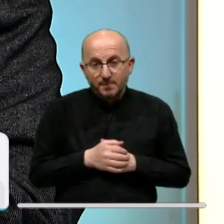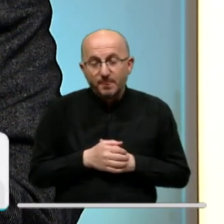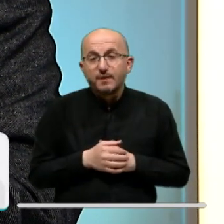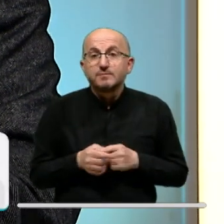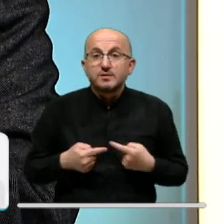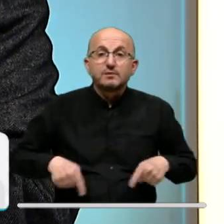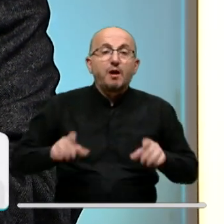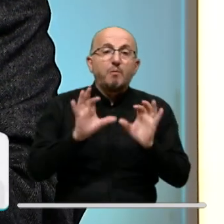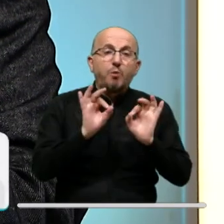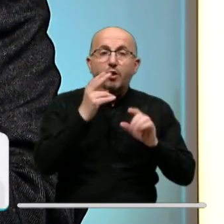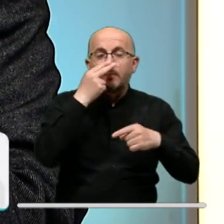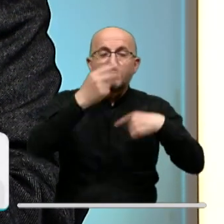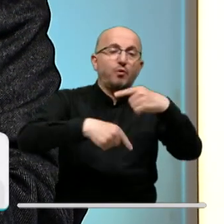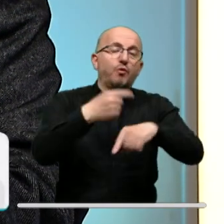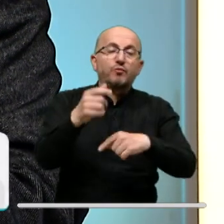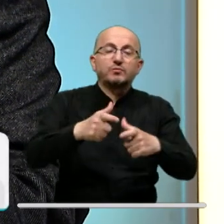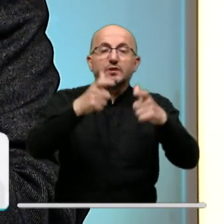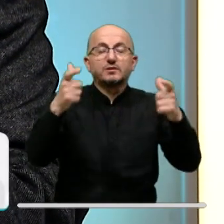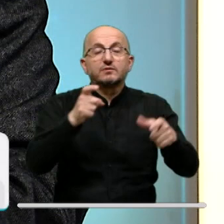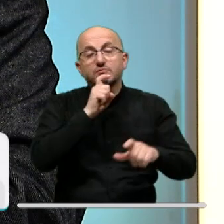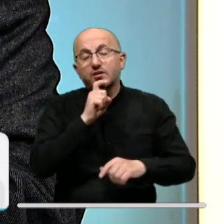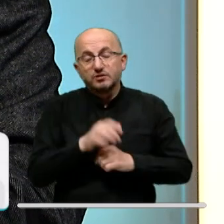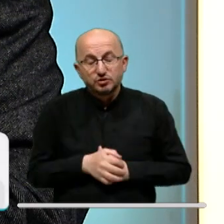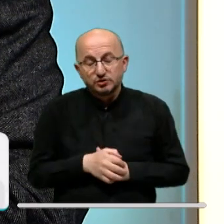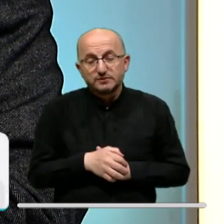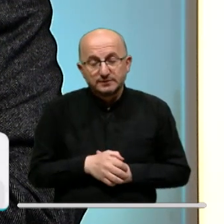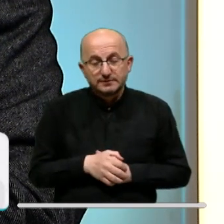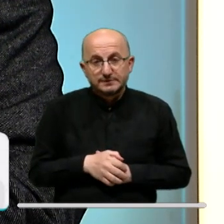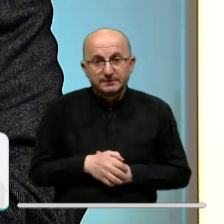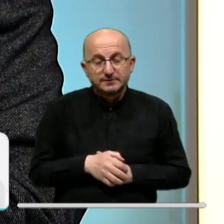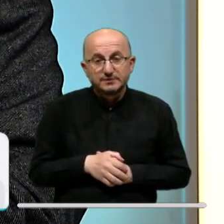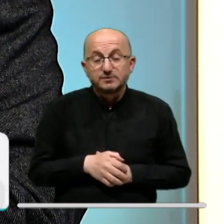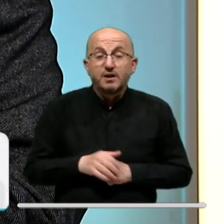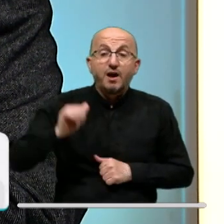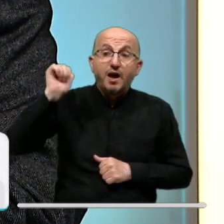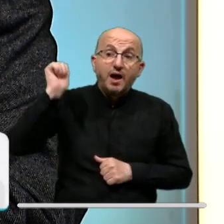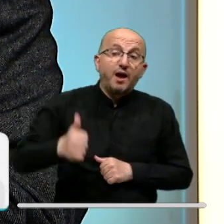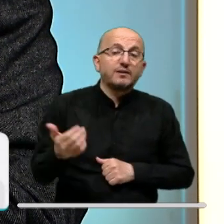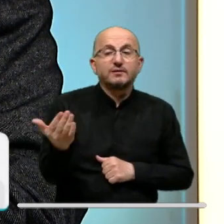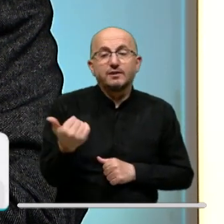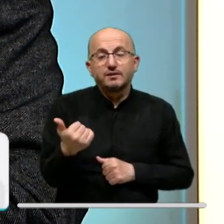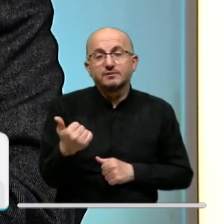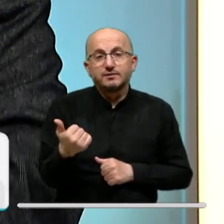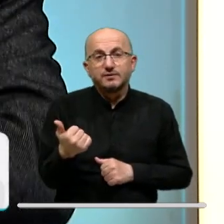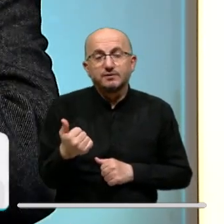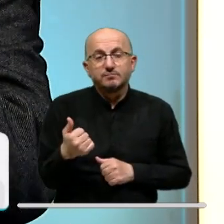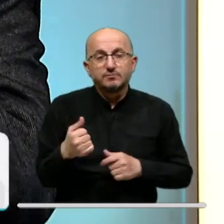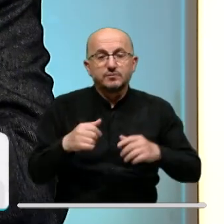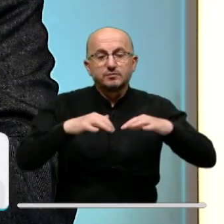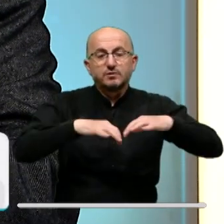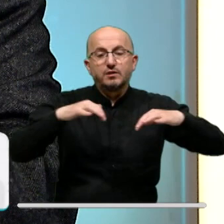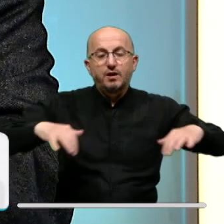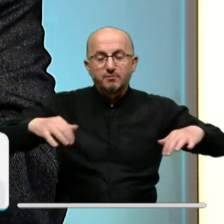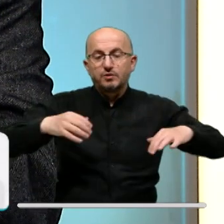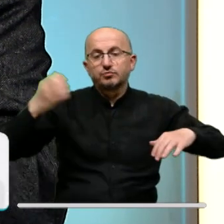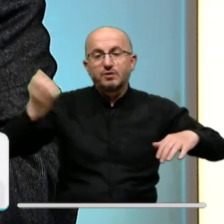Bizde böyle bir örf gelişmiştir yanlış bir örf maalesef Eee her gelene bir e lahmacun ikram